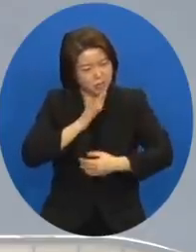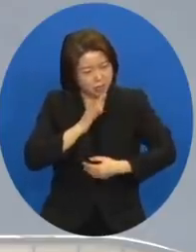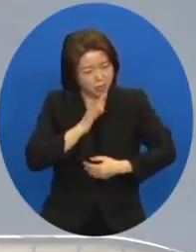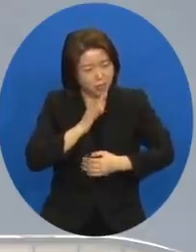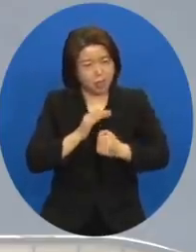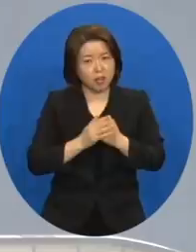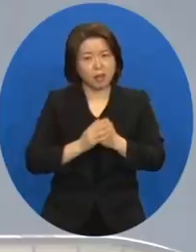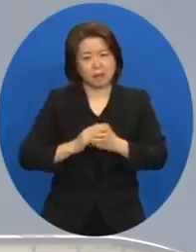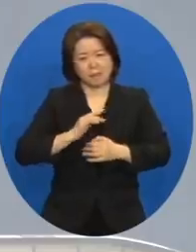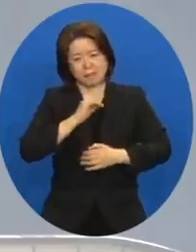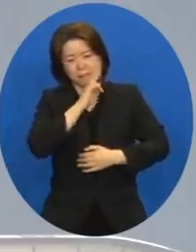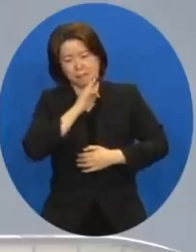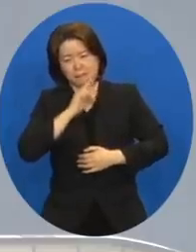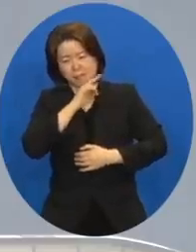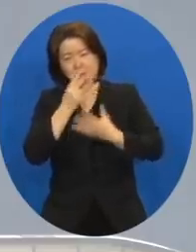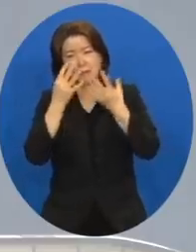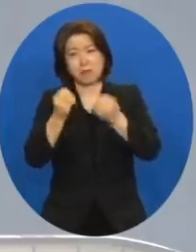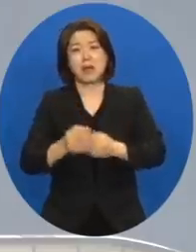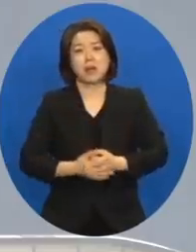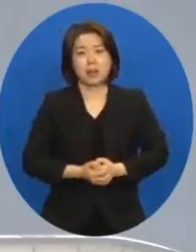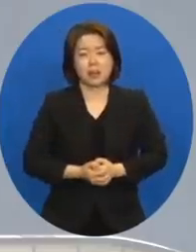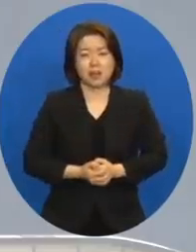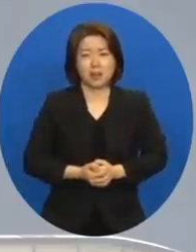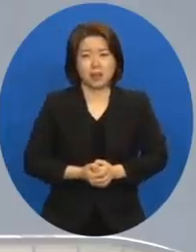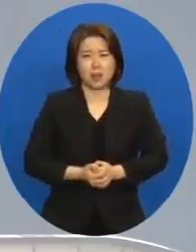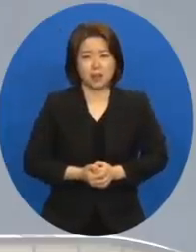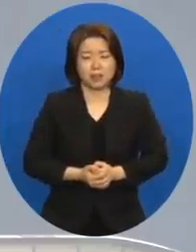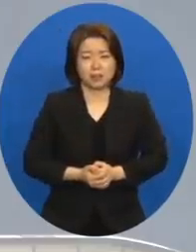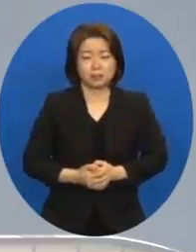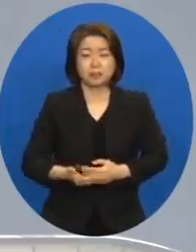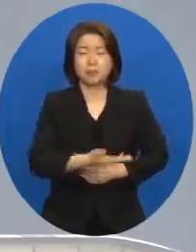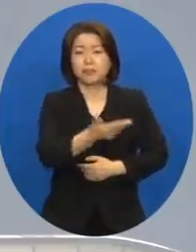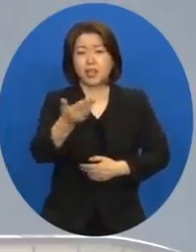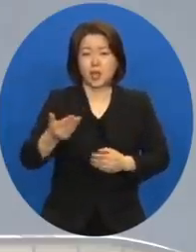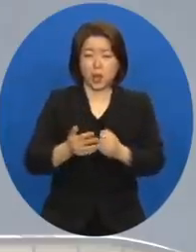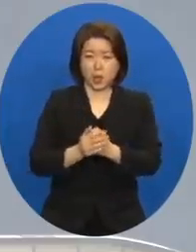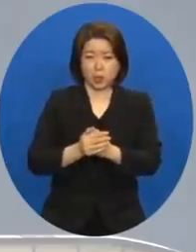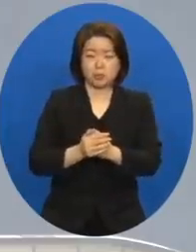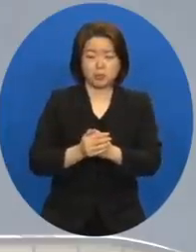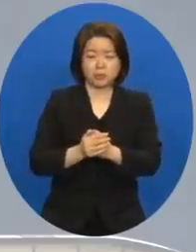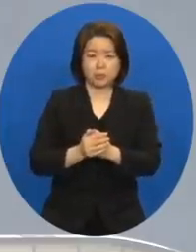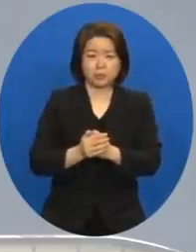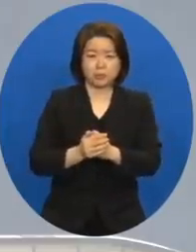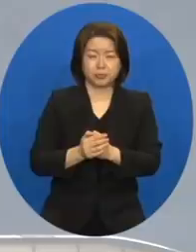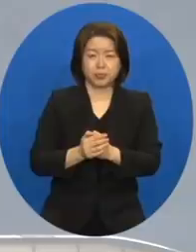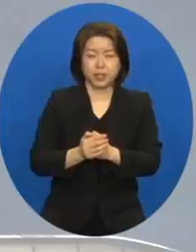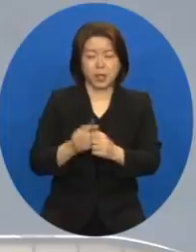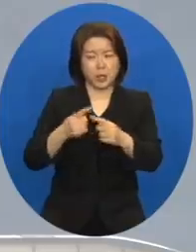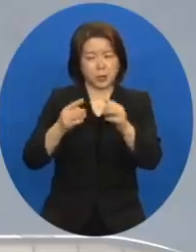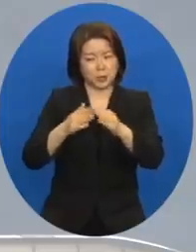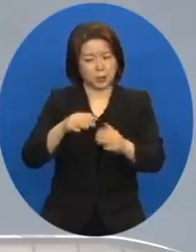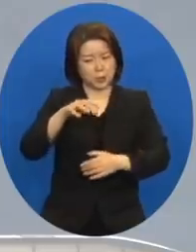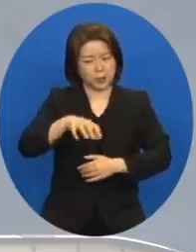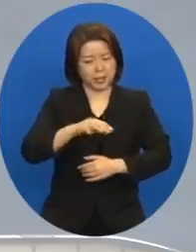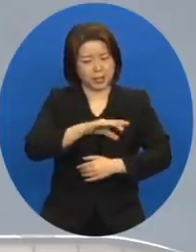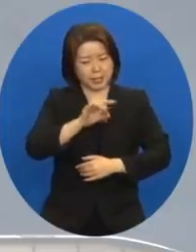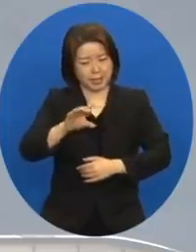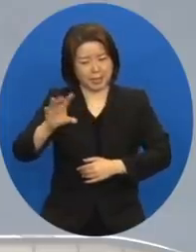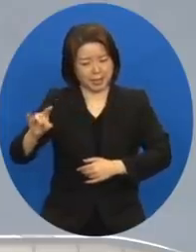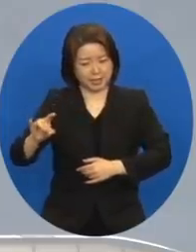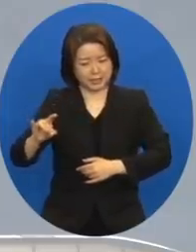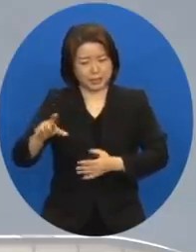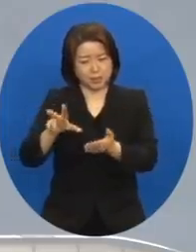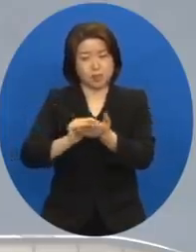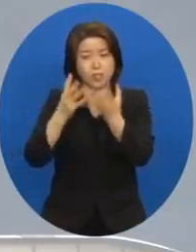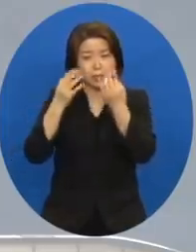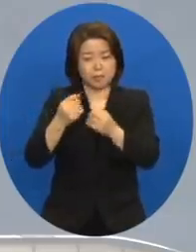너무 의심이 많이 들더라 여러분 중에도 교회의 때때로 문제가 많은 교회